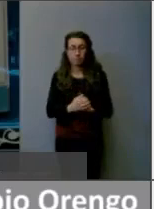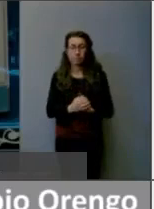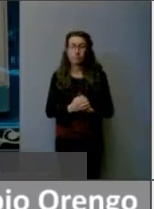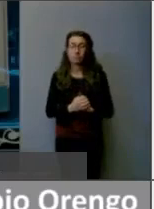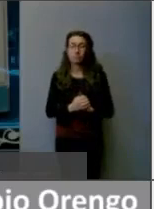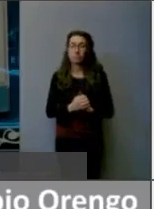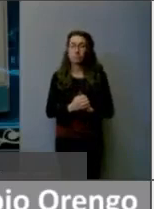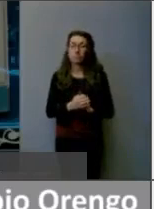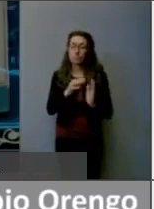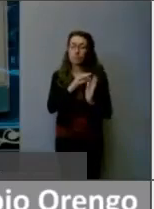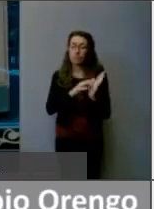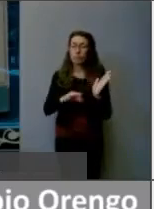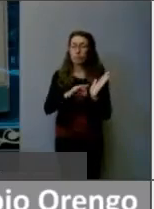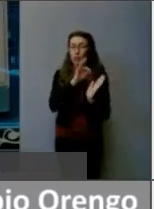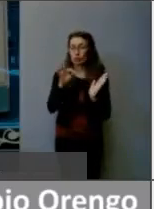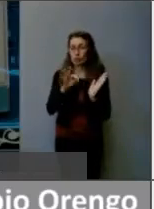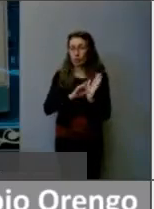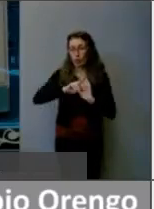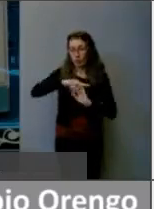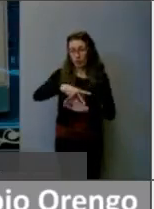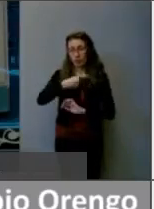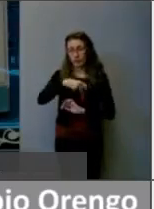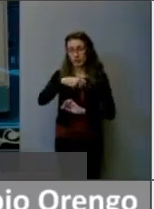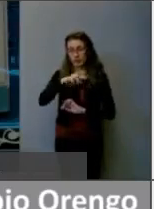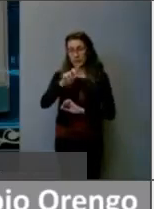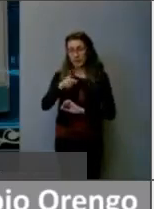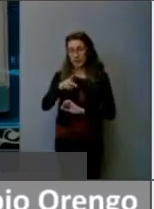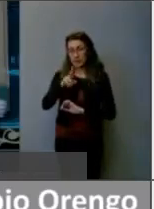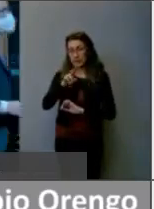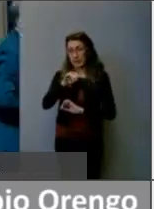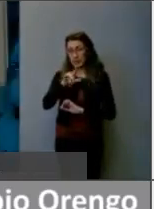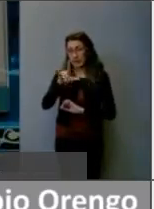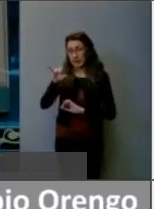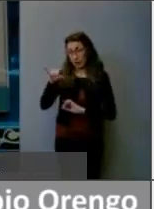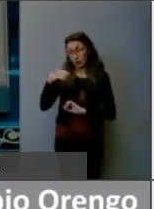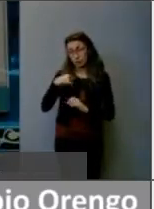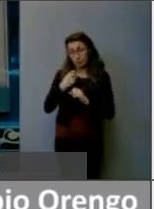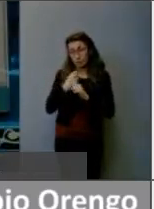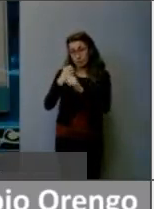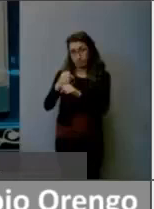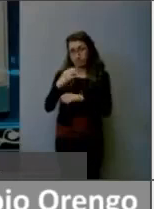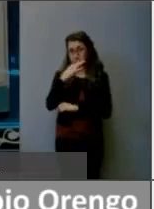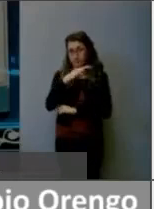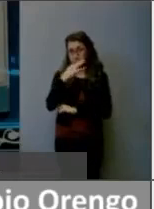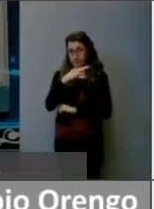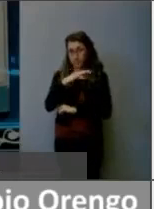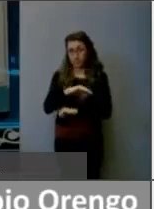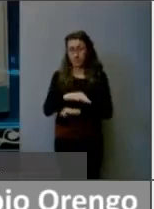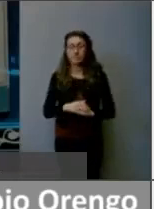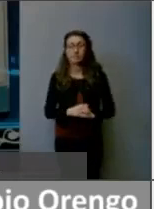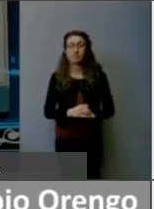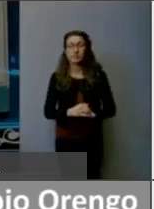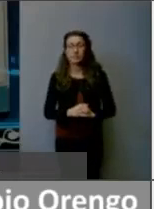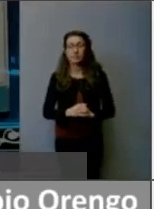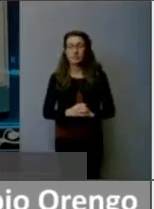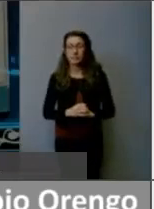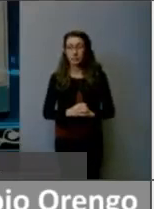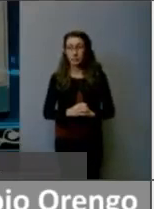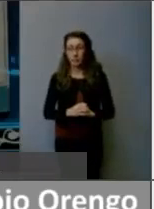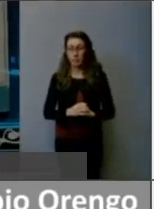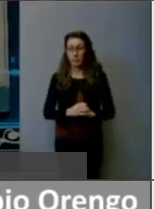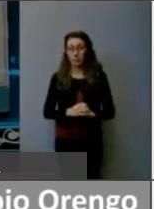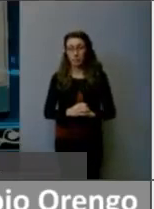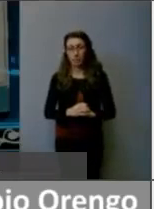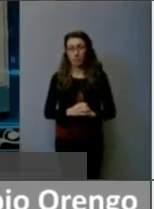del vicepresidente Grillo, a cui do la parola per l'illustrazione.